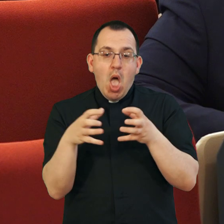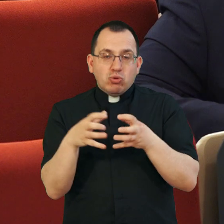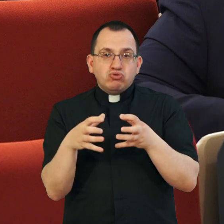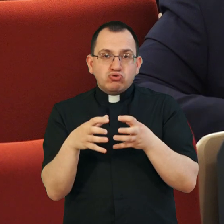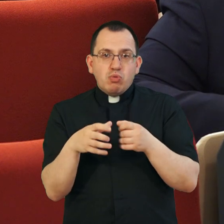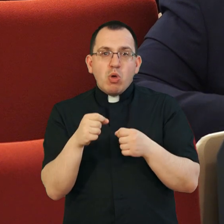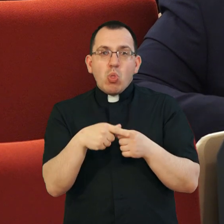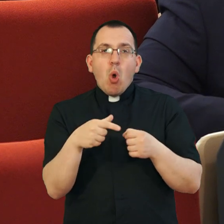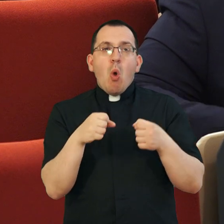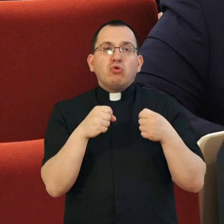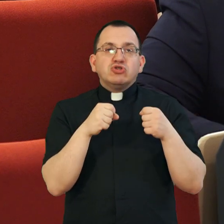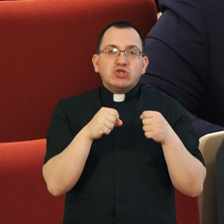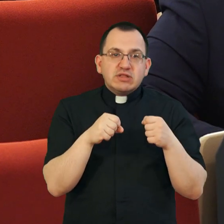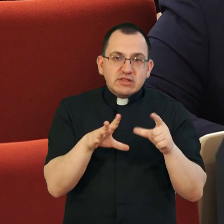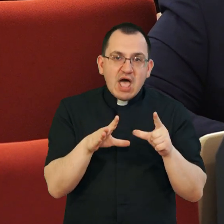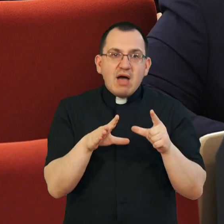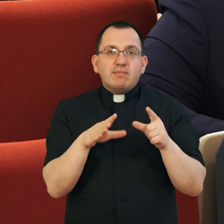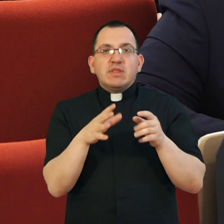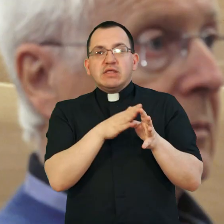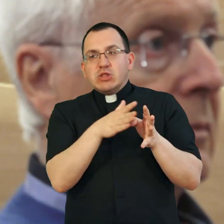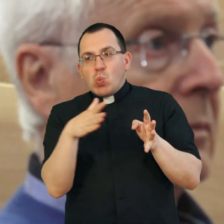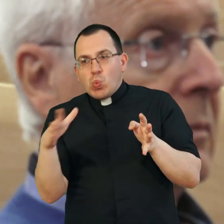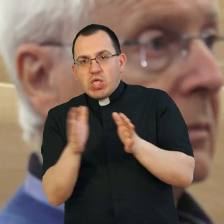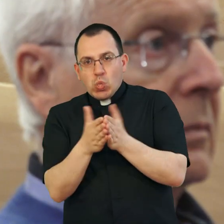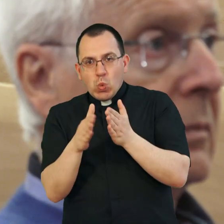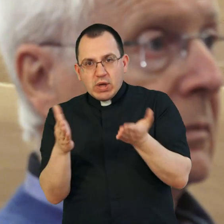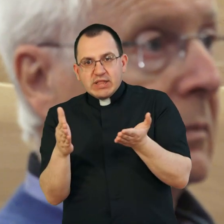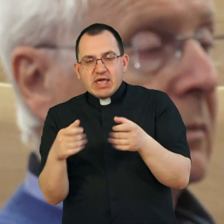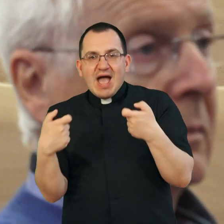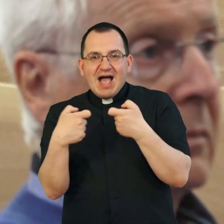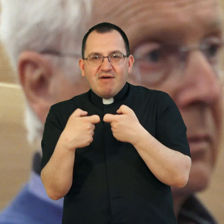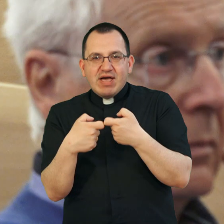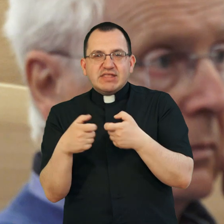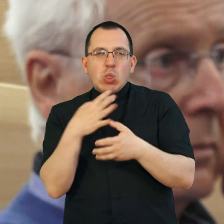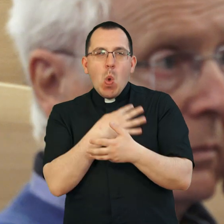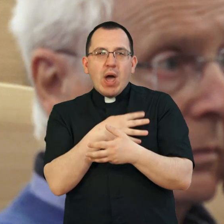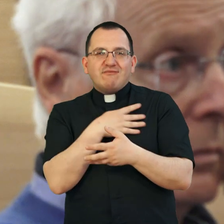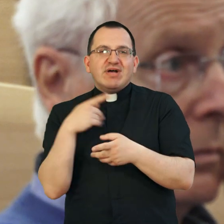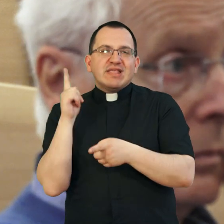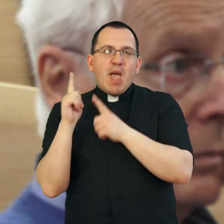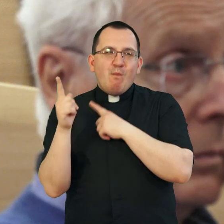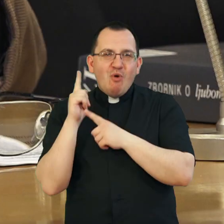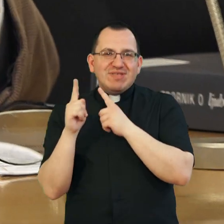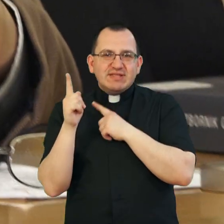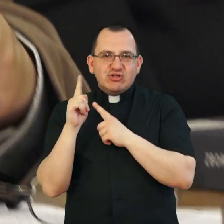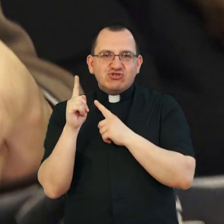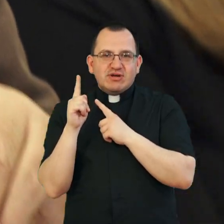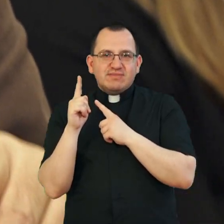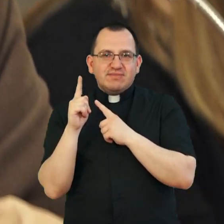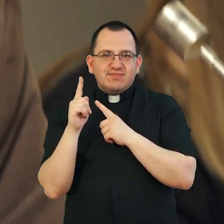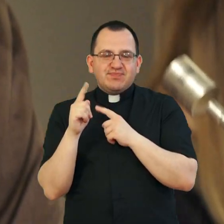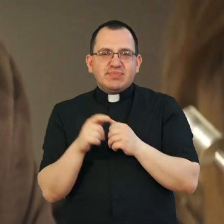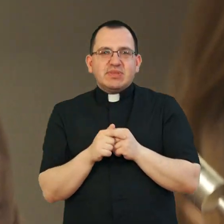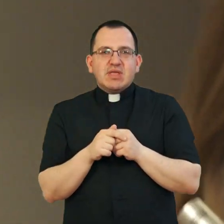17. je u nizu i dio projekta Hrvatski književni povjesničari. Glavni urednik zbornika i voditelj projekta